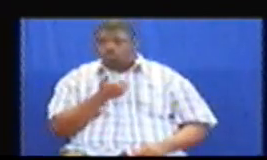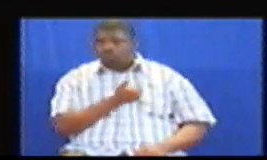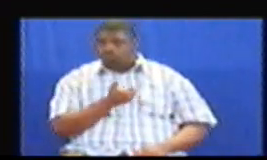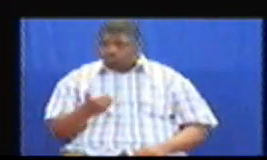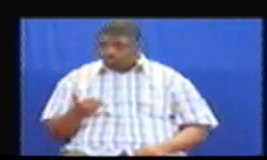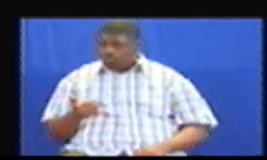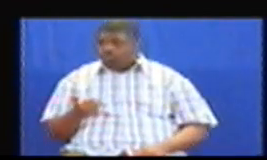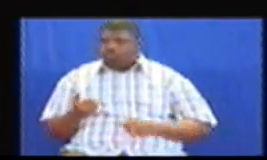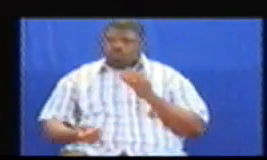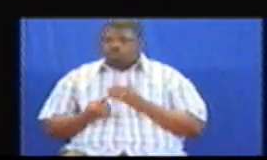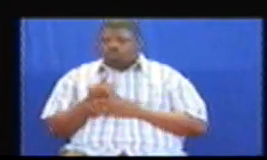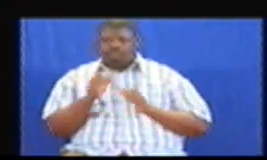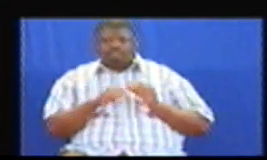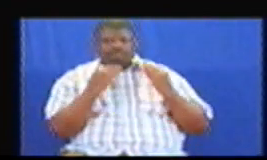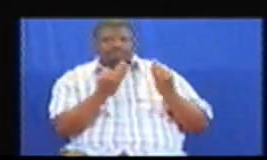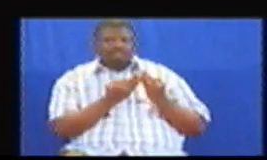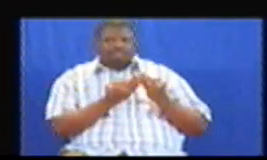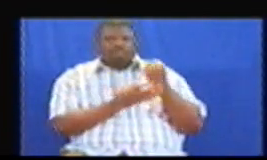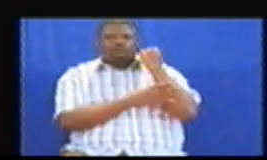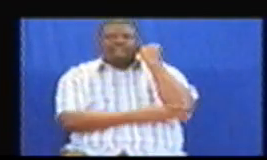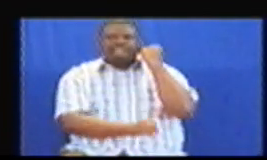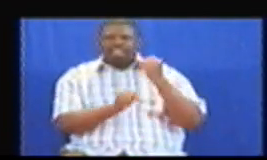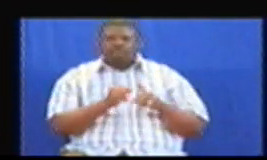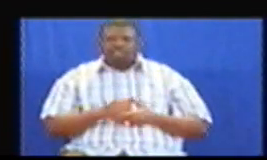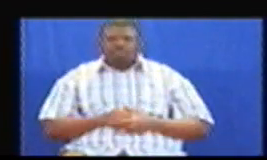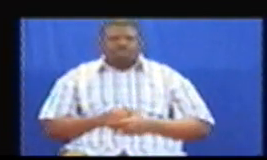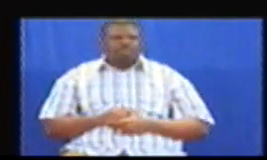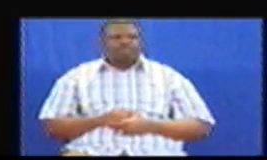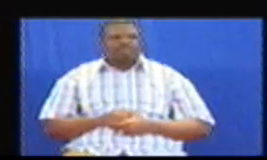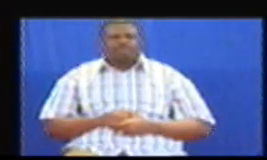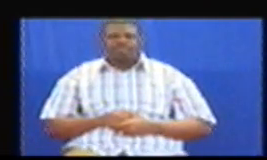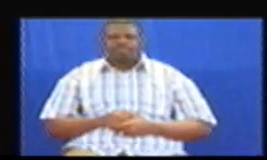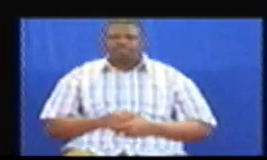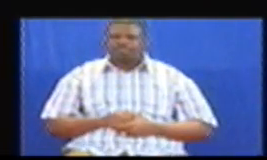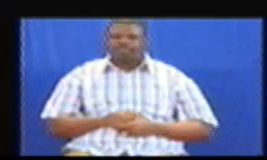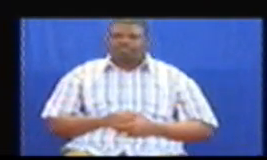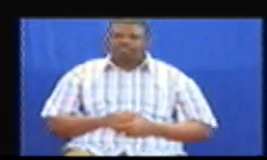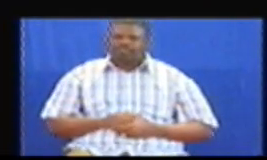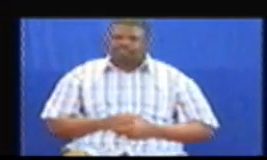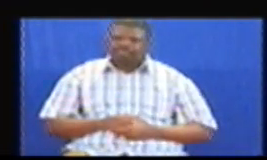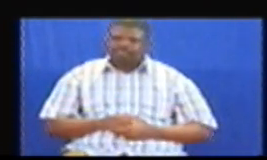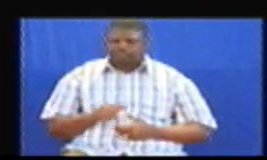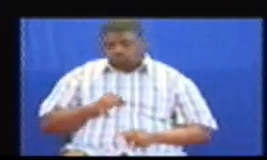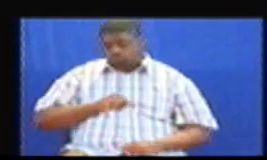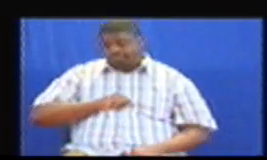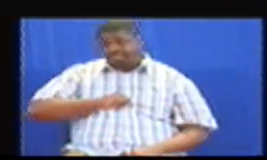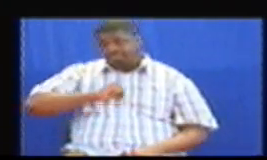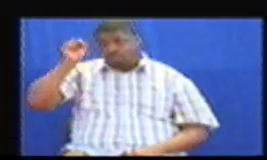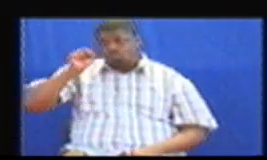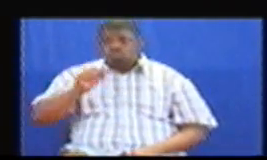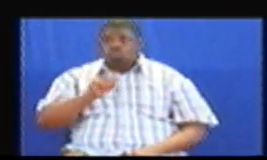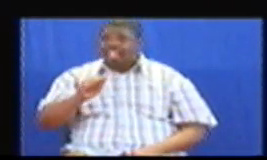kwenye familia maskini na familia za kawaida. Hiyo nayo ni haki ya binadamu. Na tumescore A.